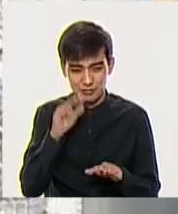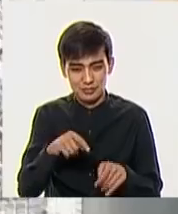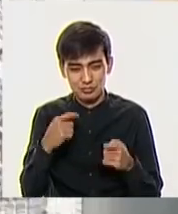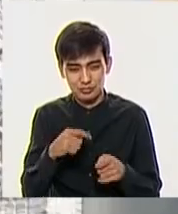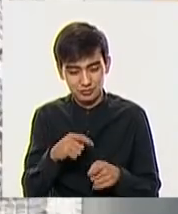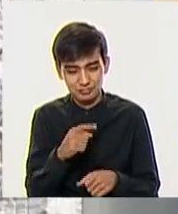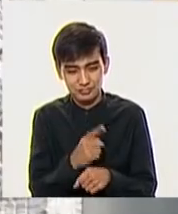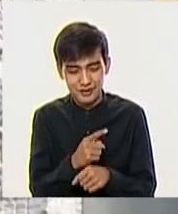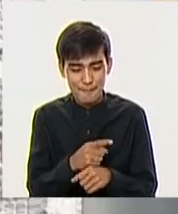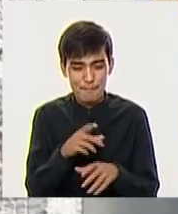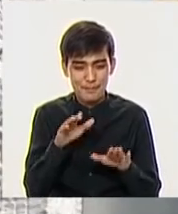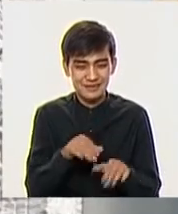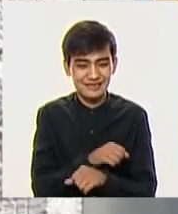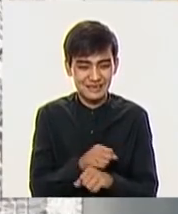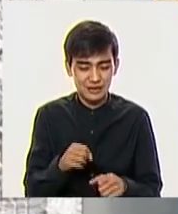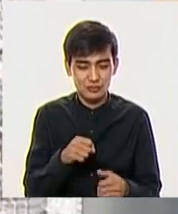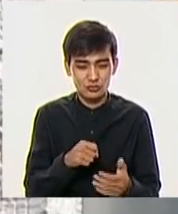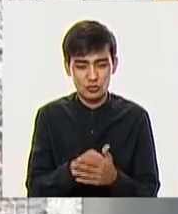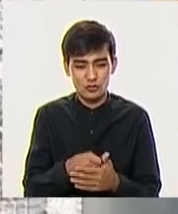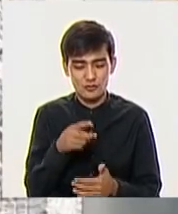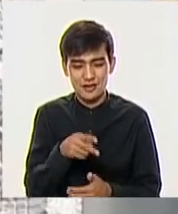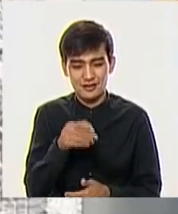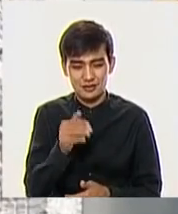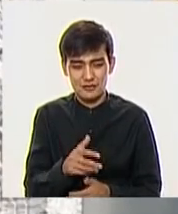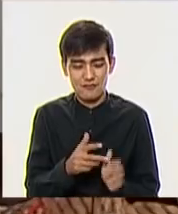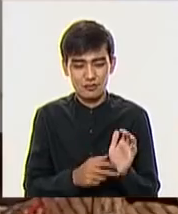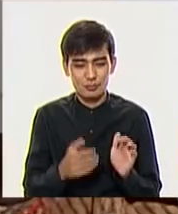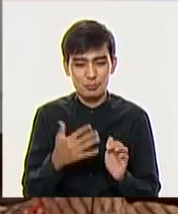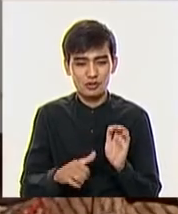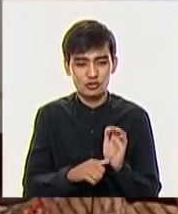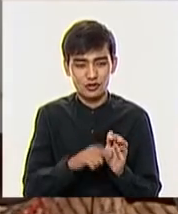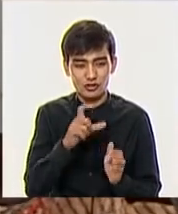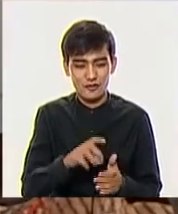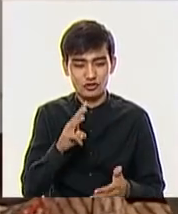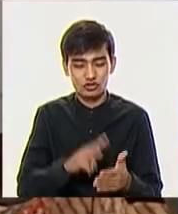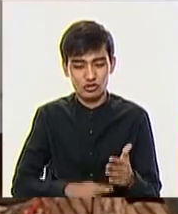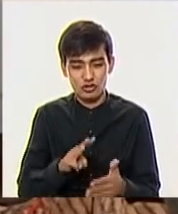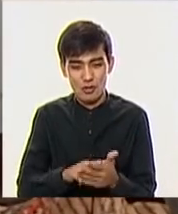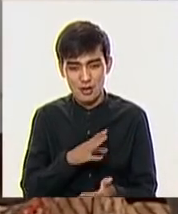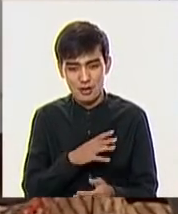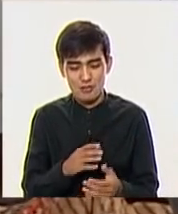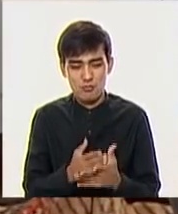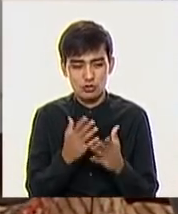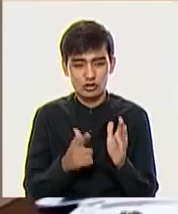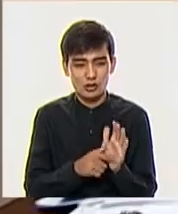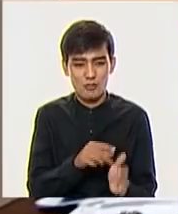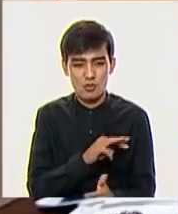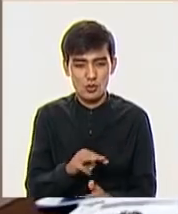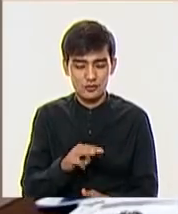в неустановленных местах оштрафовали 2856 человек. В госказну поступило больше 7 миллионов тенге.